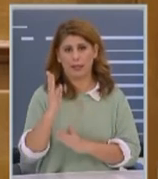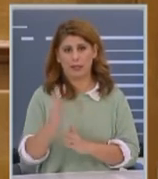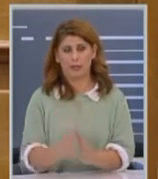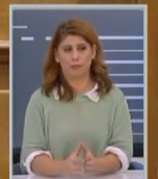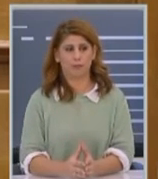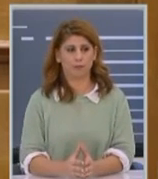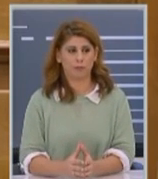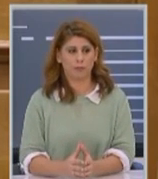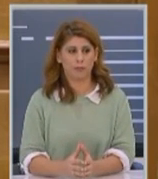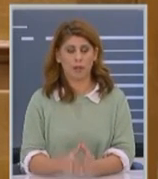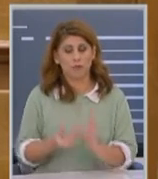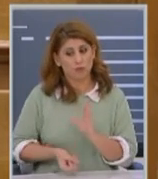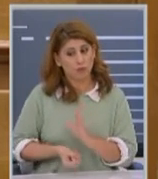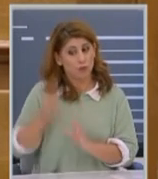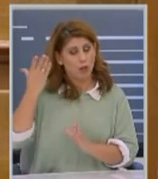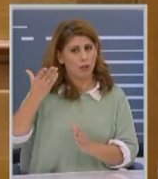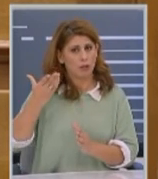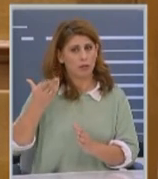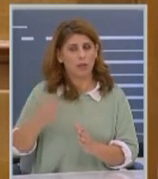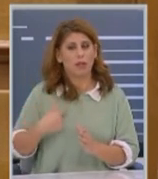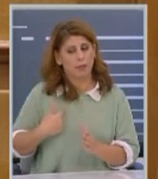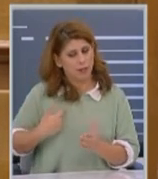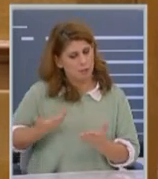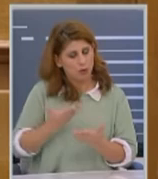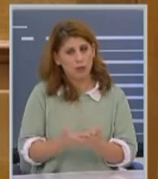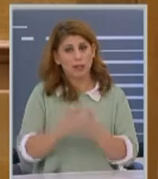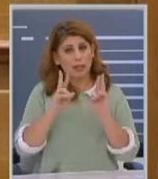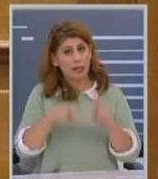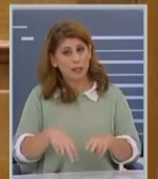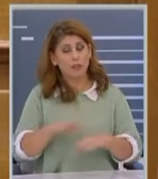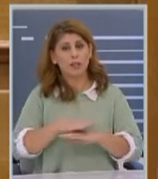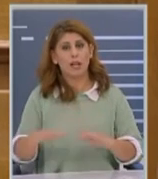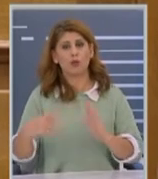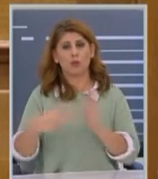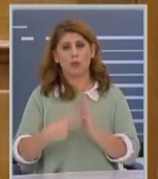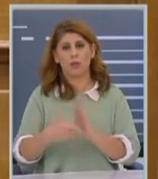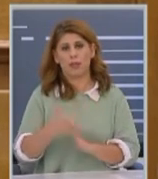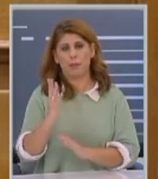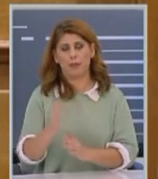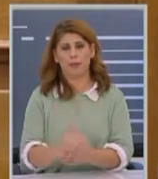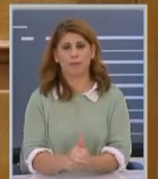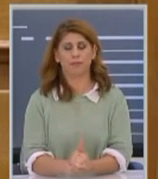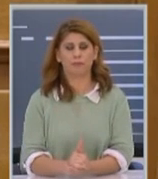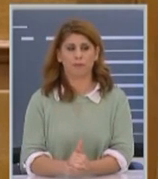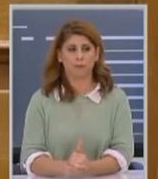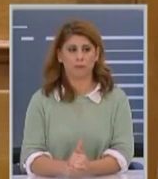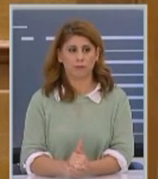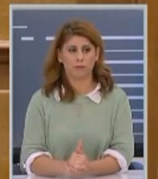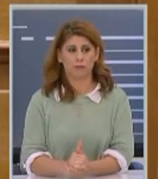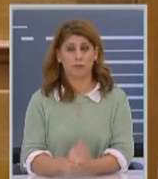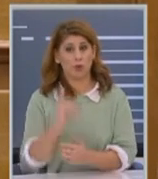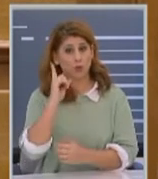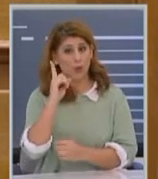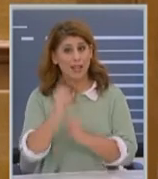Το επικαιροποιήσαμε και με τις δικές μας προτάσεις και εγκρίθηκε τέλος του 2015. Στον ένα